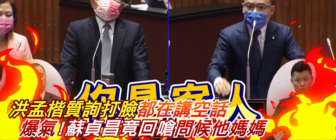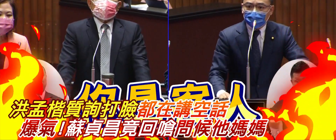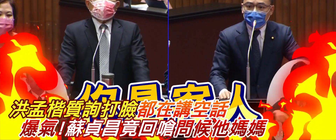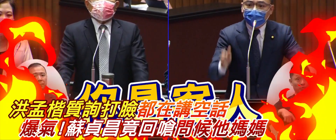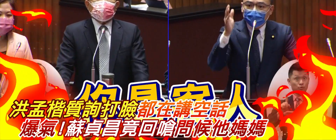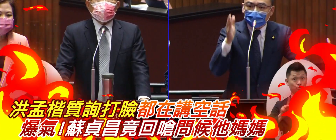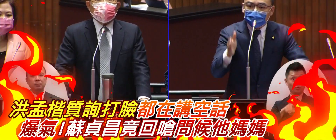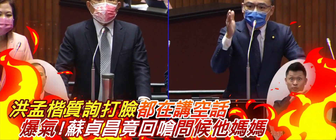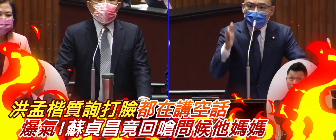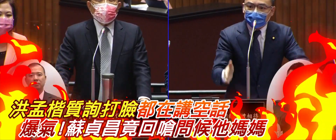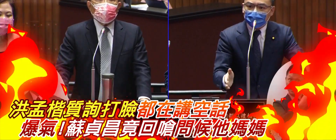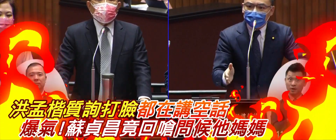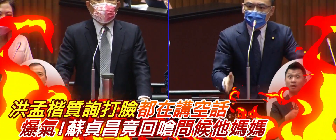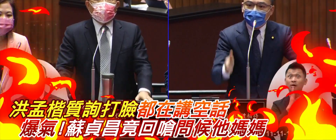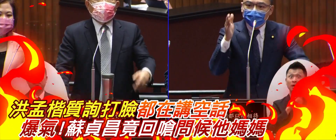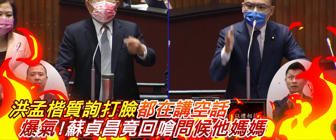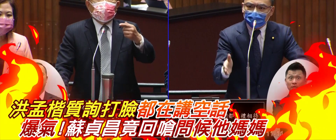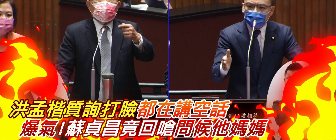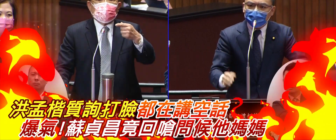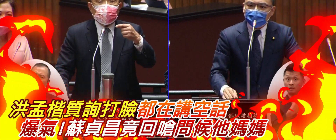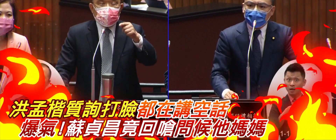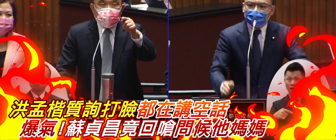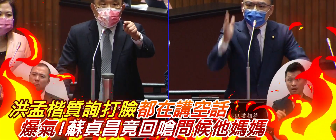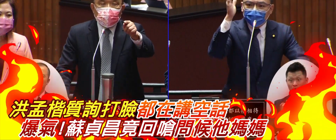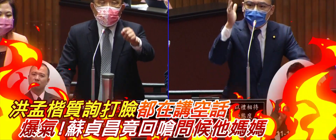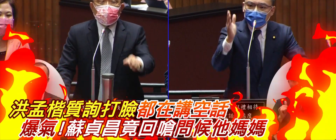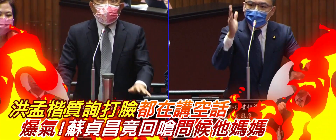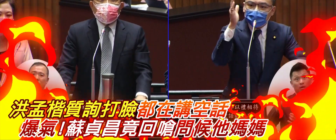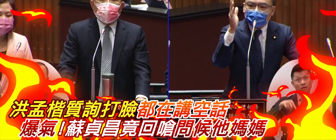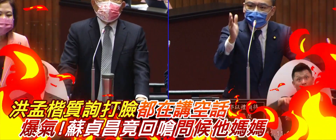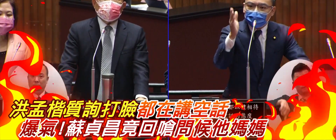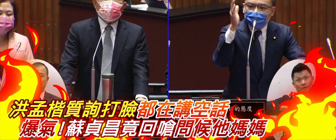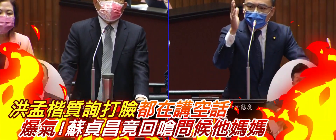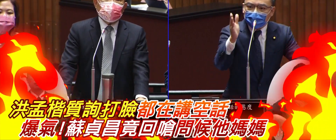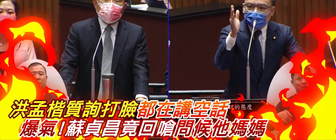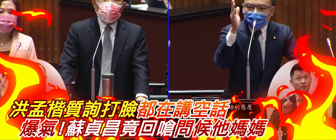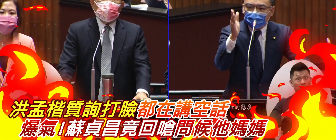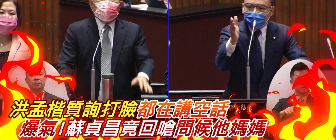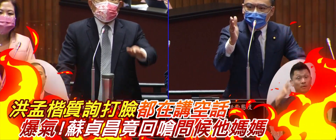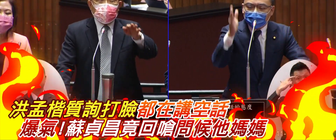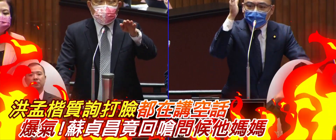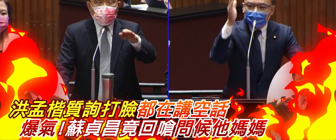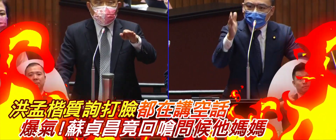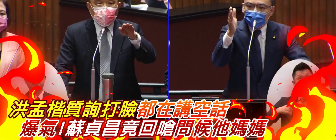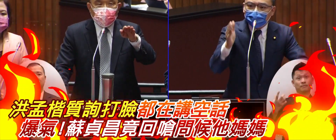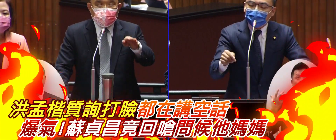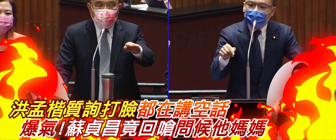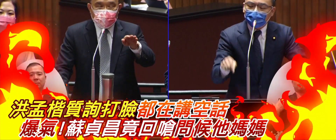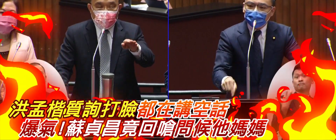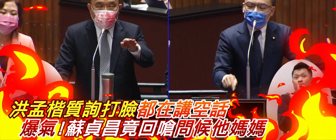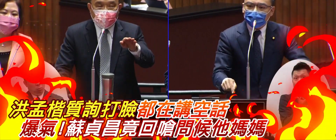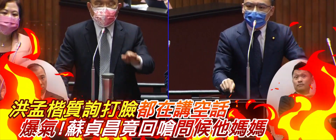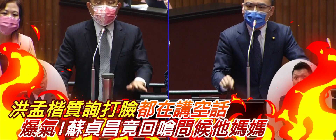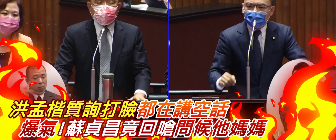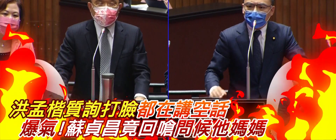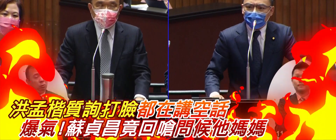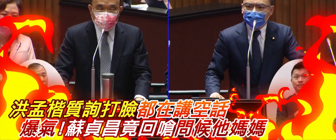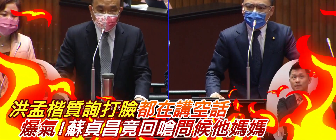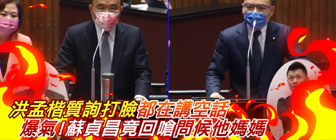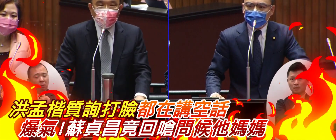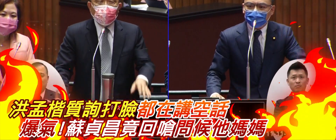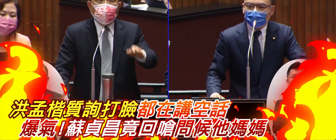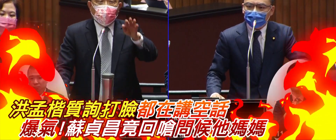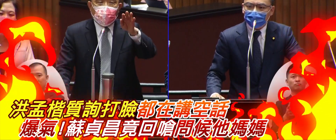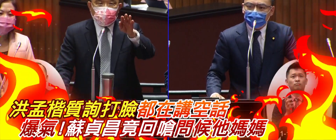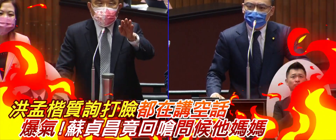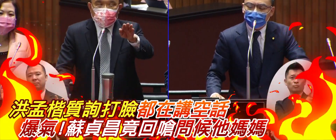你是客人。你今天来到这里是人民的立法院，你依照宪法给予你的职责，有责任来这边备